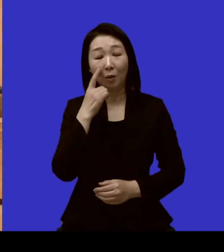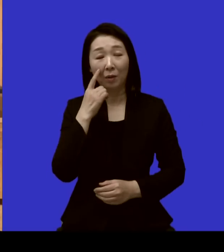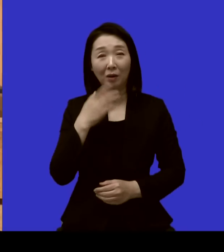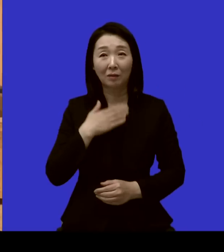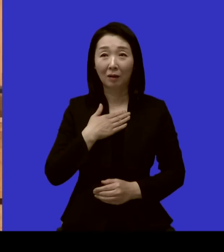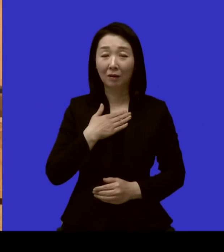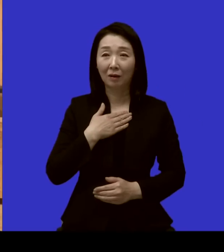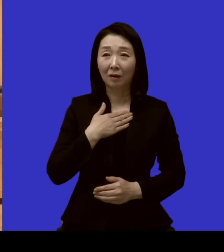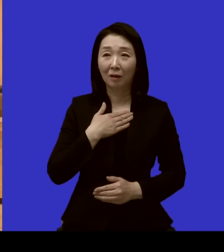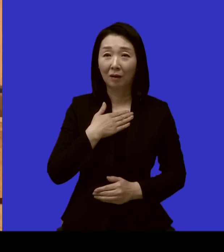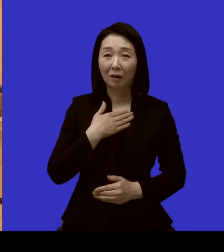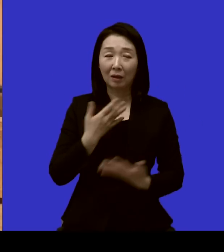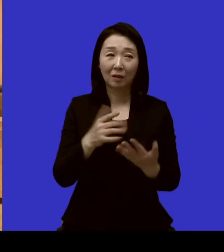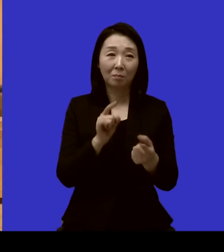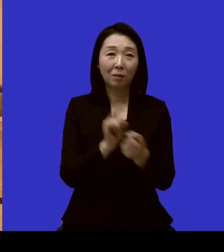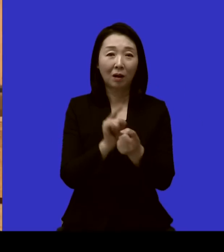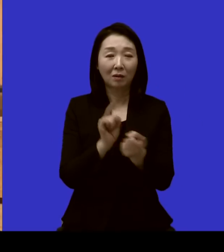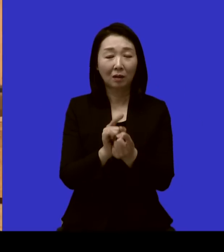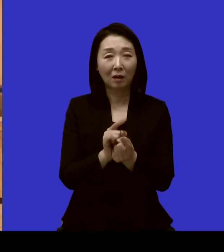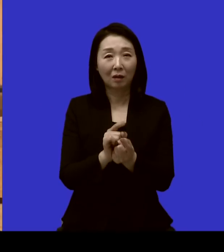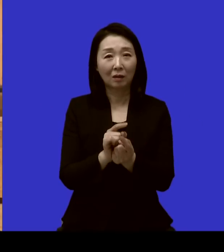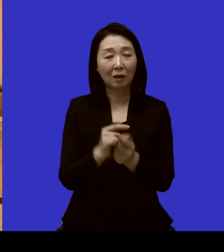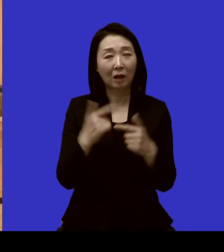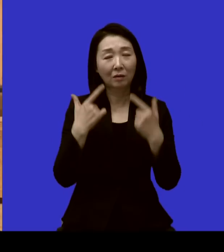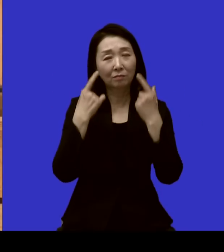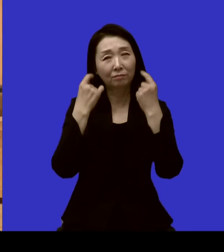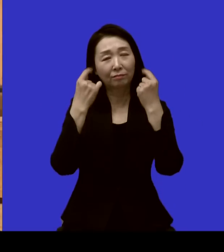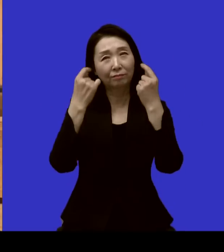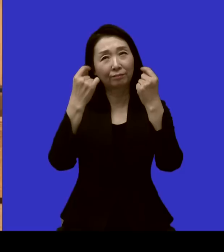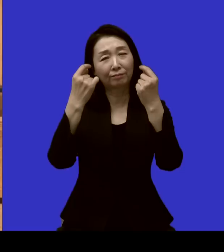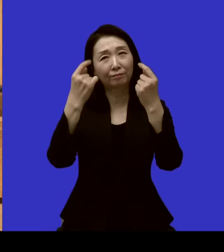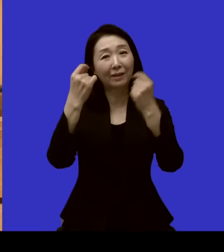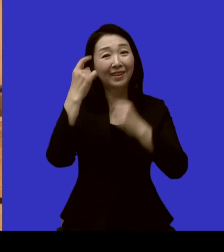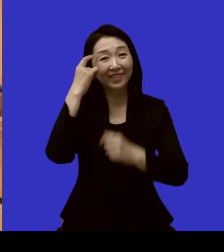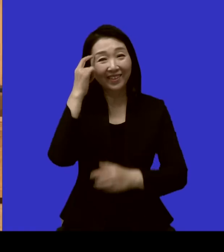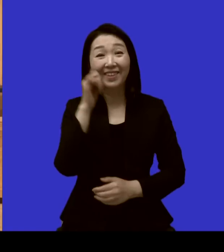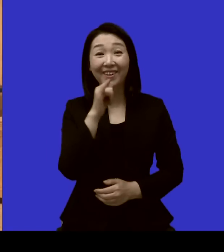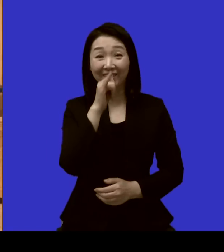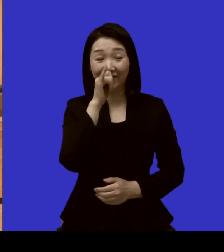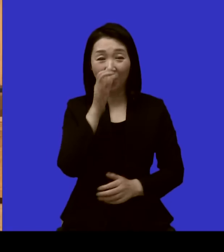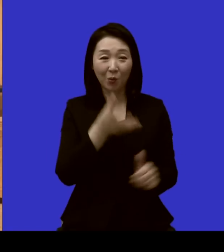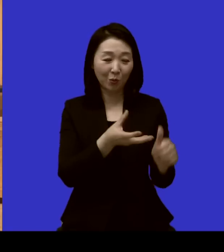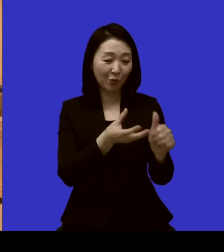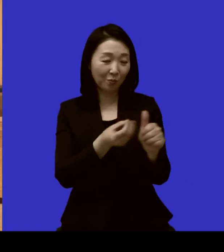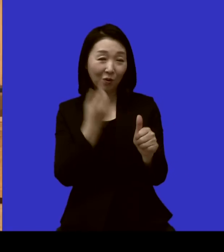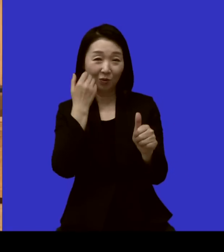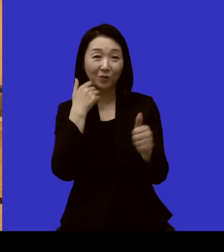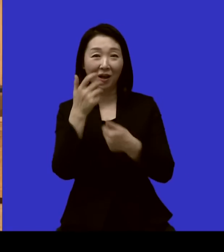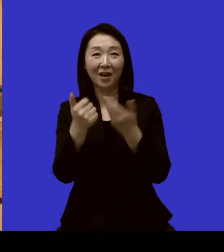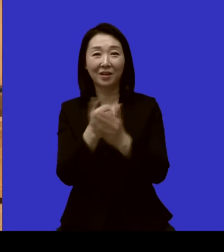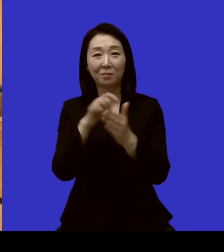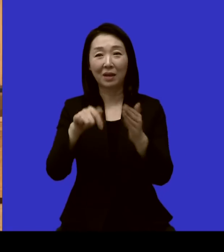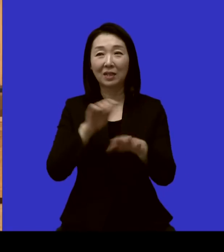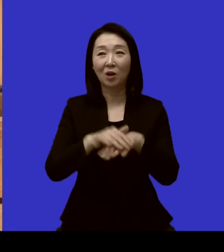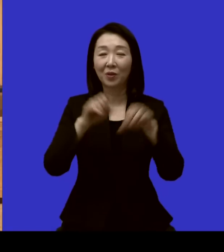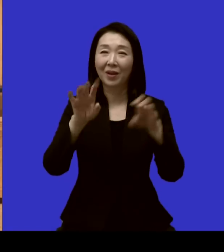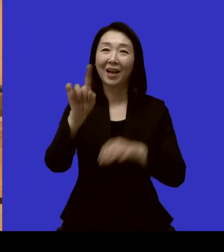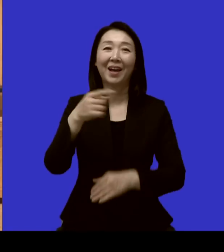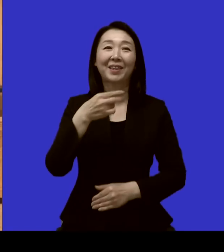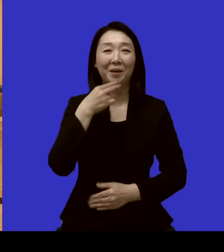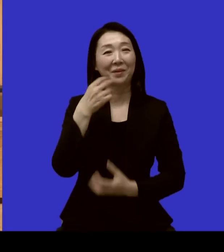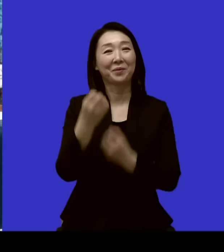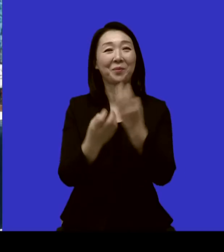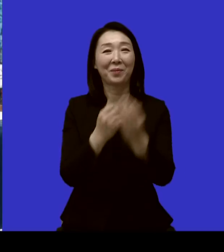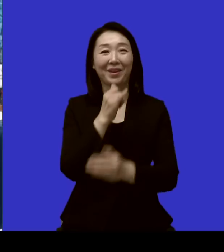혹은 항상 나는 왜 제자리 걸음일까라고 막막하는 순간들이 있는데요. 오늘 모실 분은 하나님 안에서 헛된 것은 하나도 없다라고 고백을